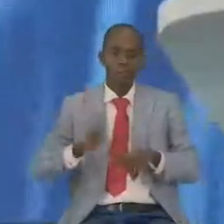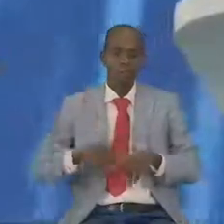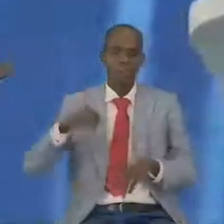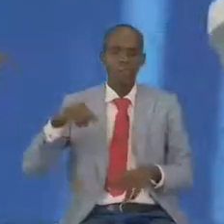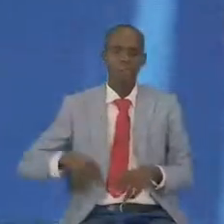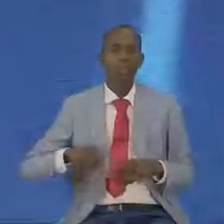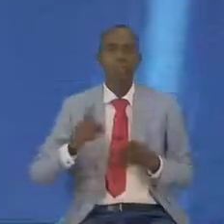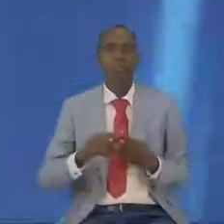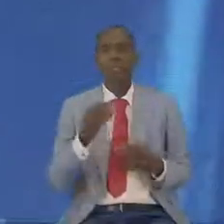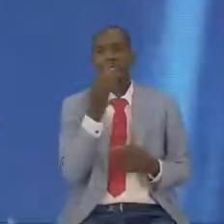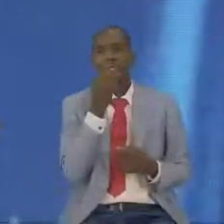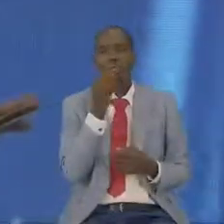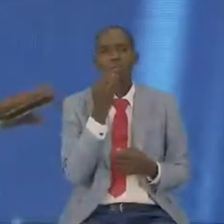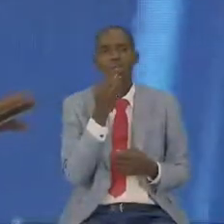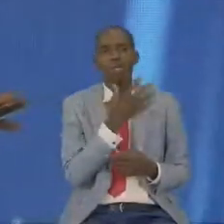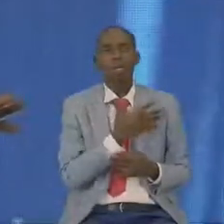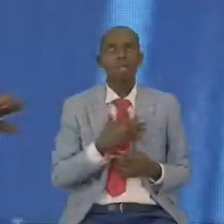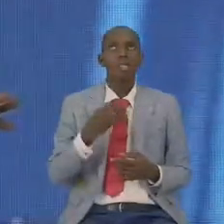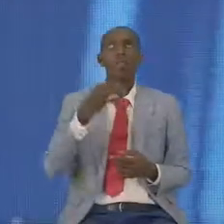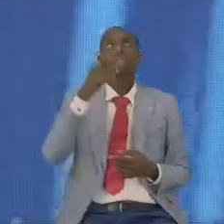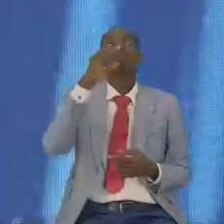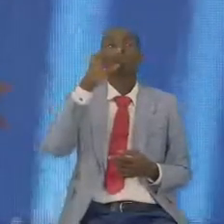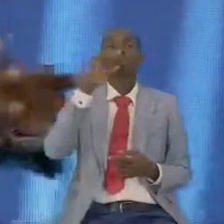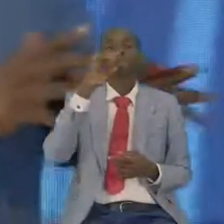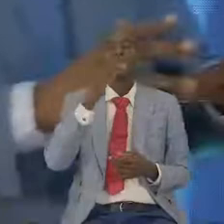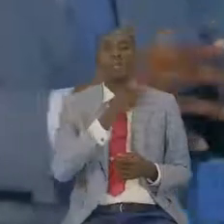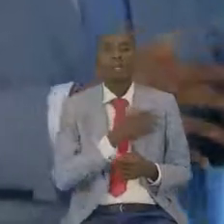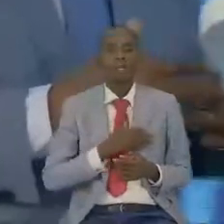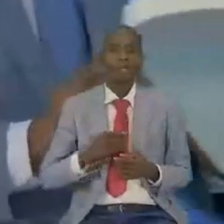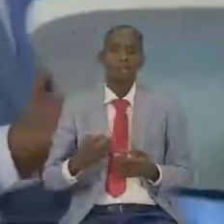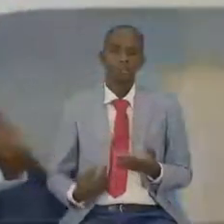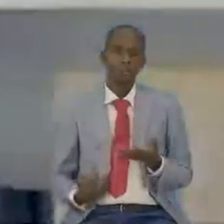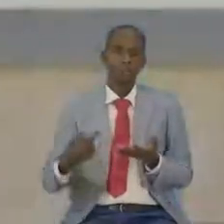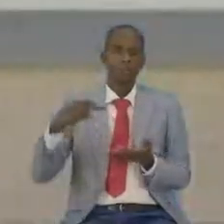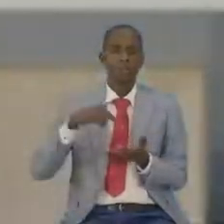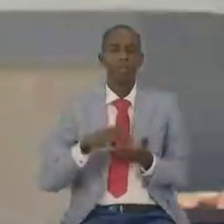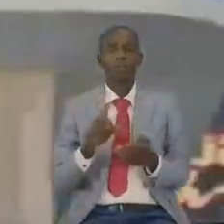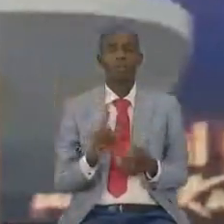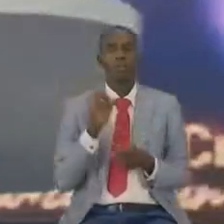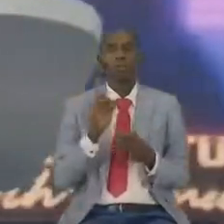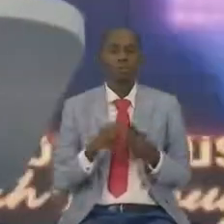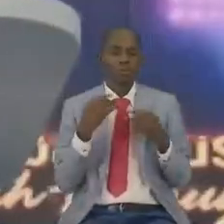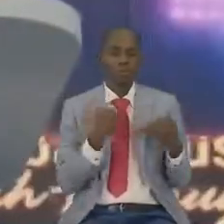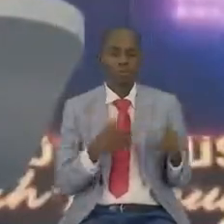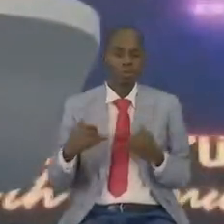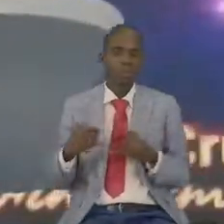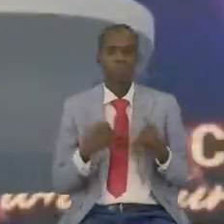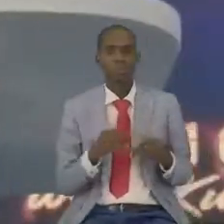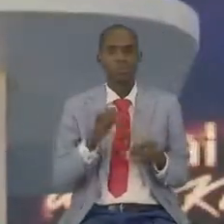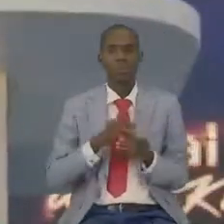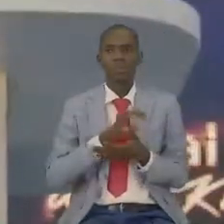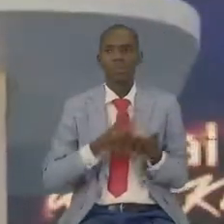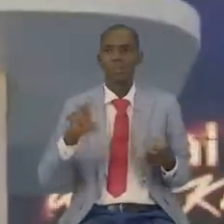pour manger et pour boire, puis se levèrent pour se divertir.